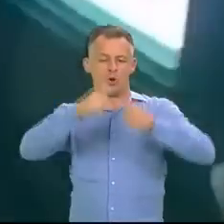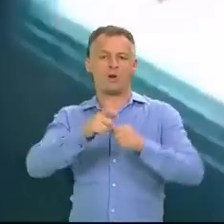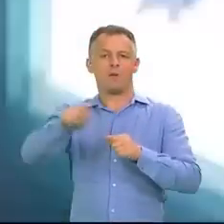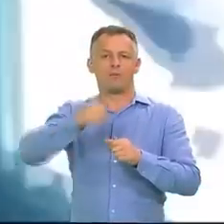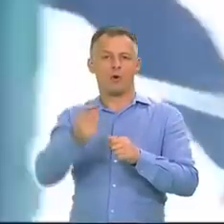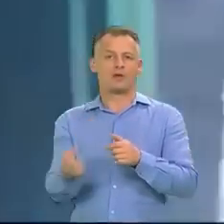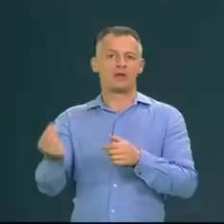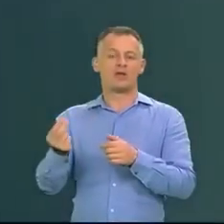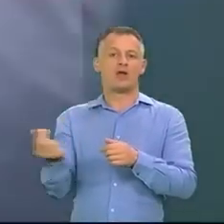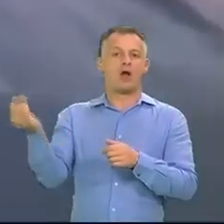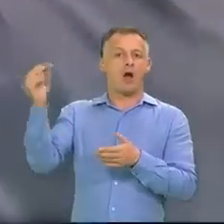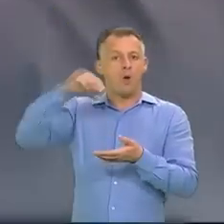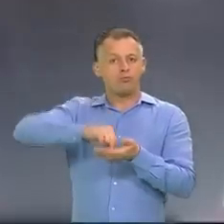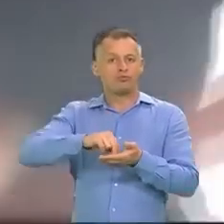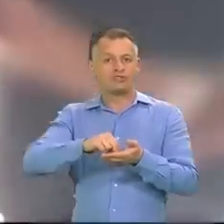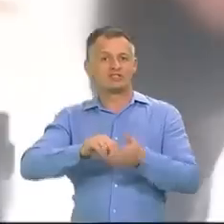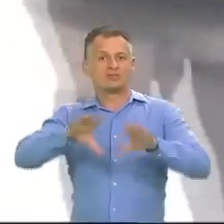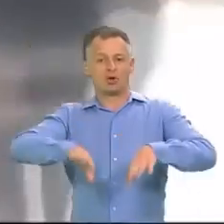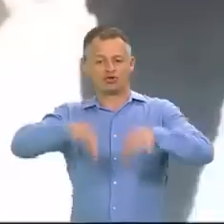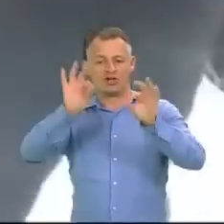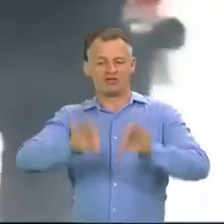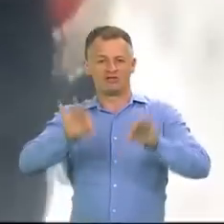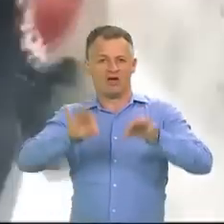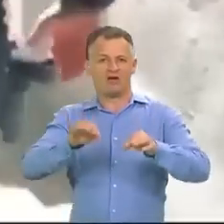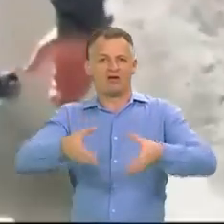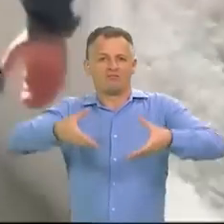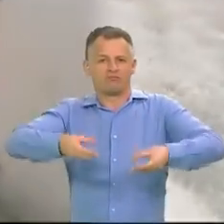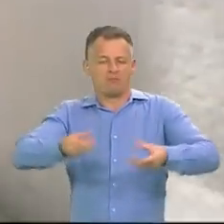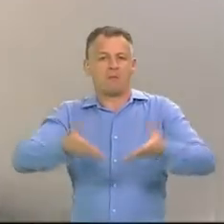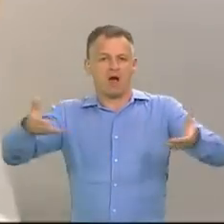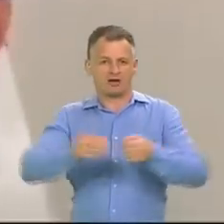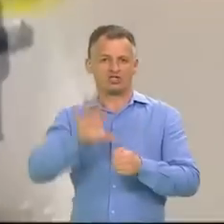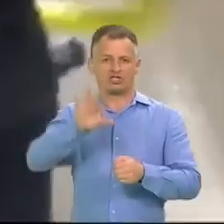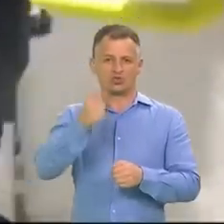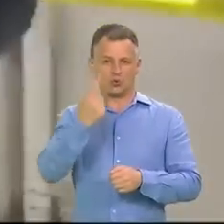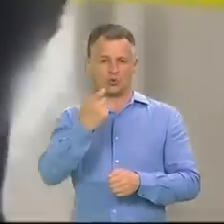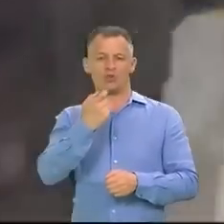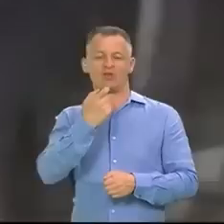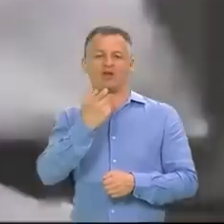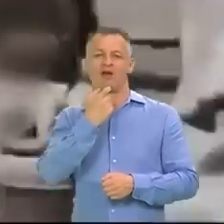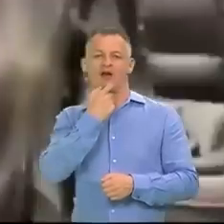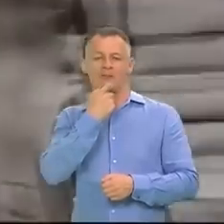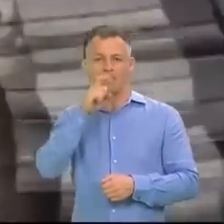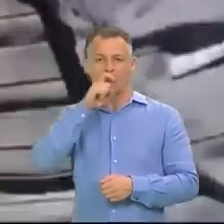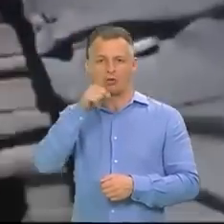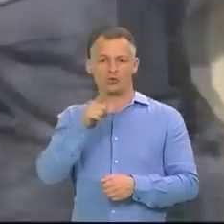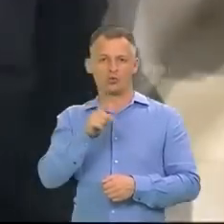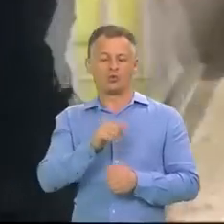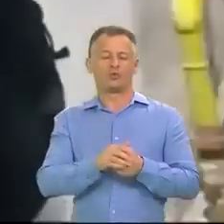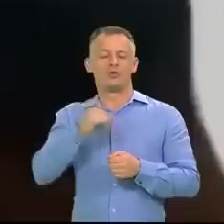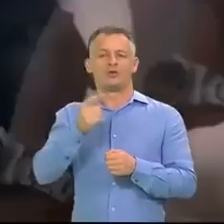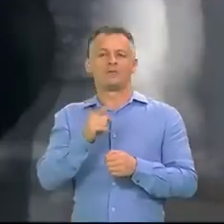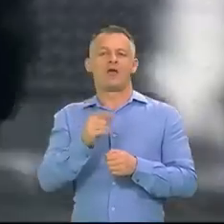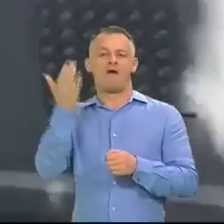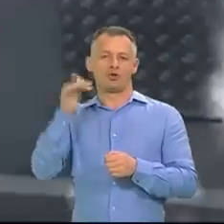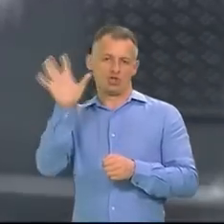pe asfalt în fața blocului o saltea imensă. Bărbatul de 51 de ani nu a apucat să sară. După câteva zeci de minute de negocieri,